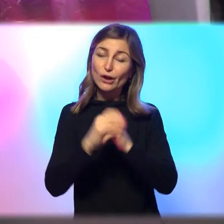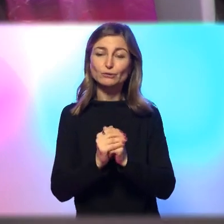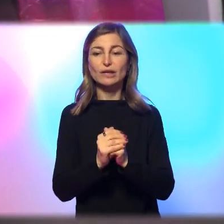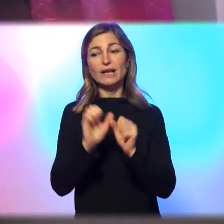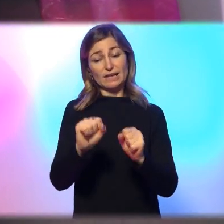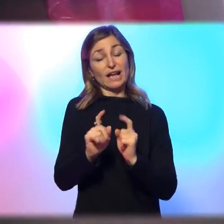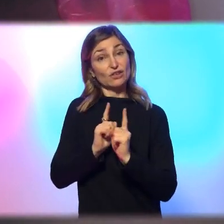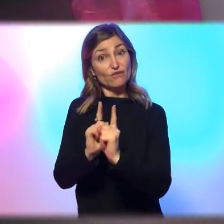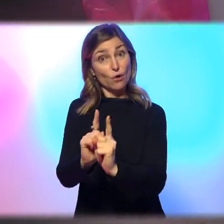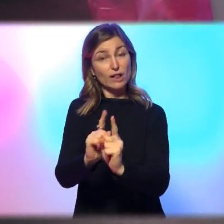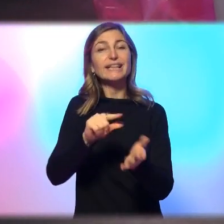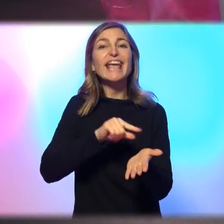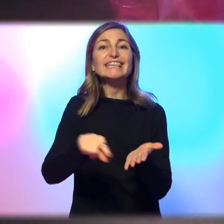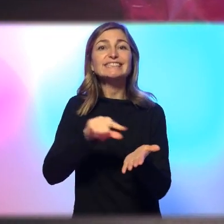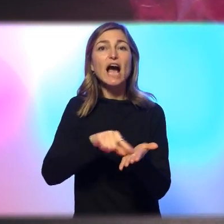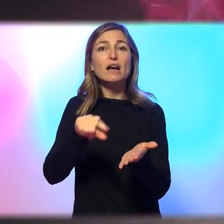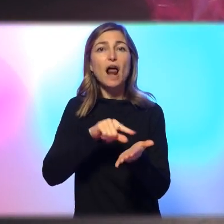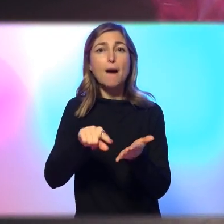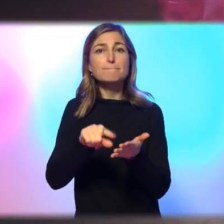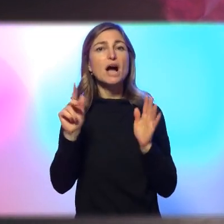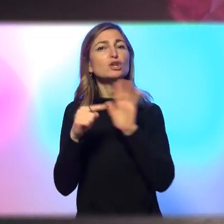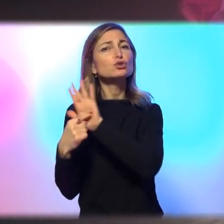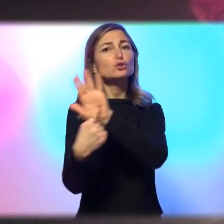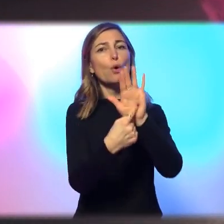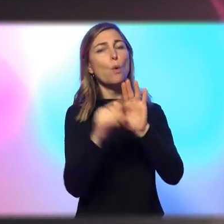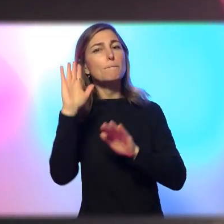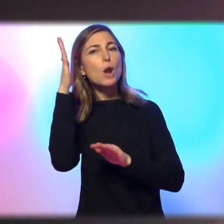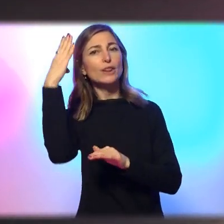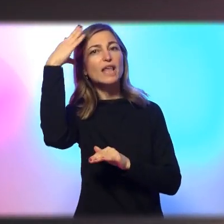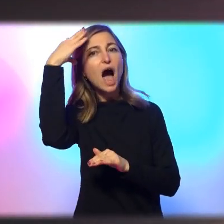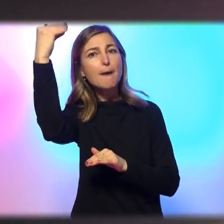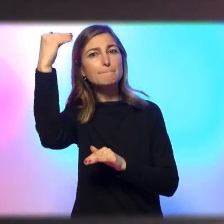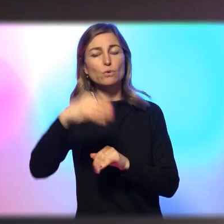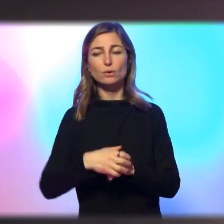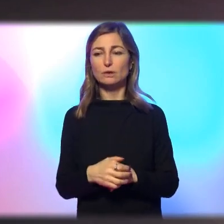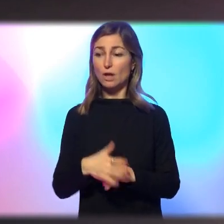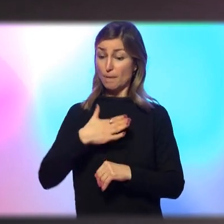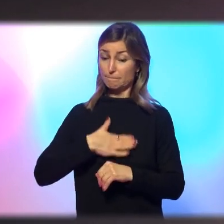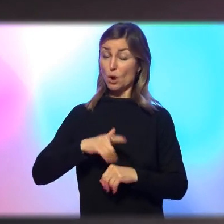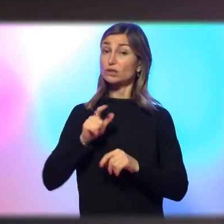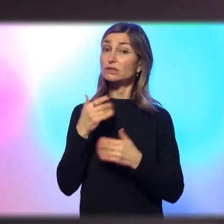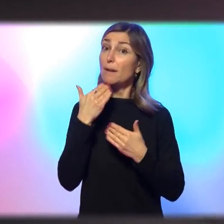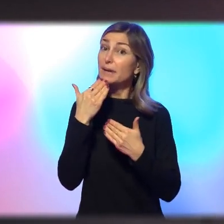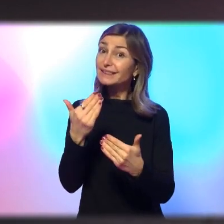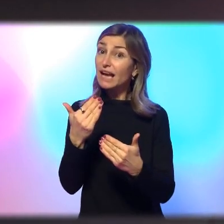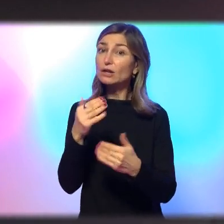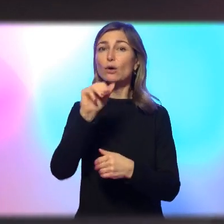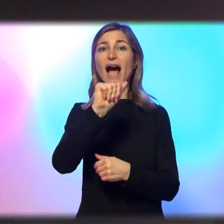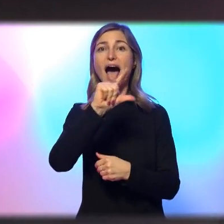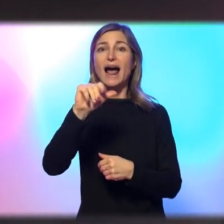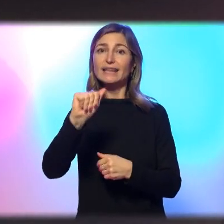eure Aufmerksamkeit. Folgen Sie uns bei Instagram Show Blonde Hamburg. Und ich möchte